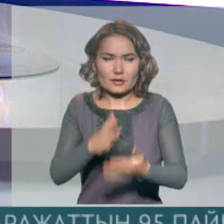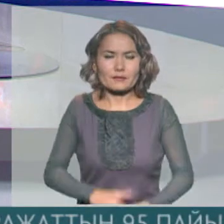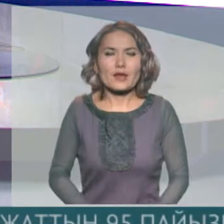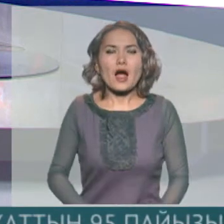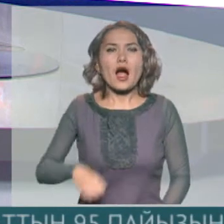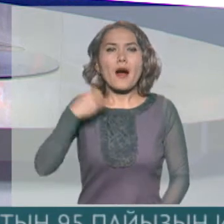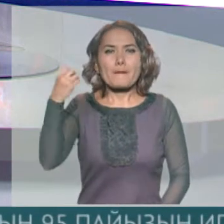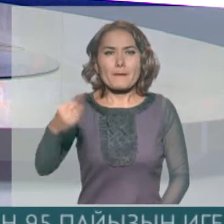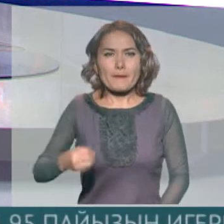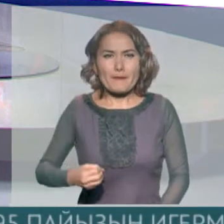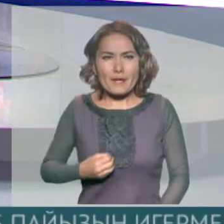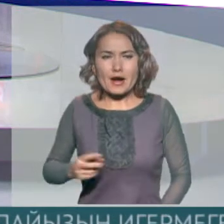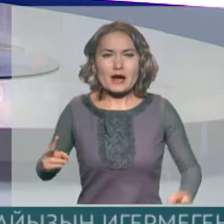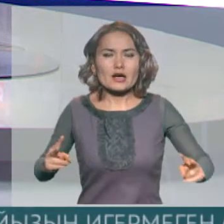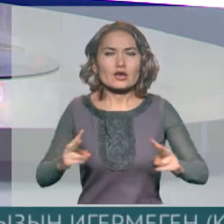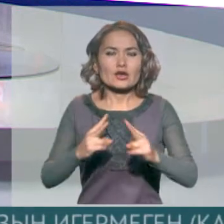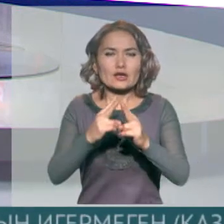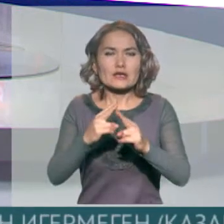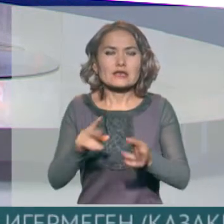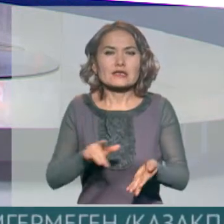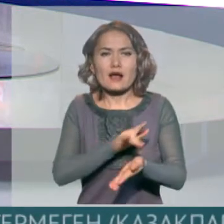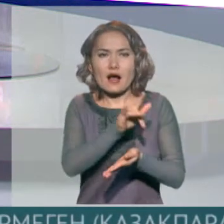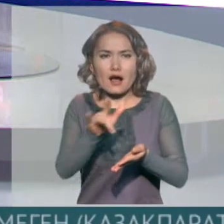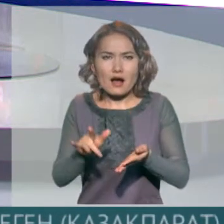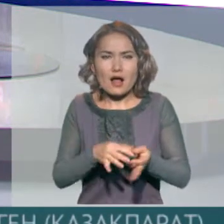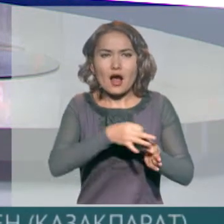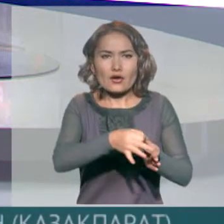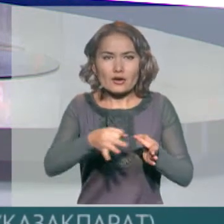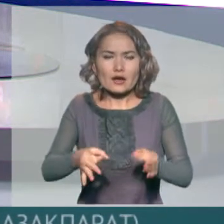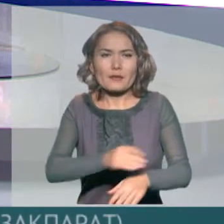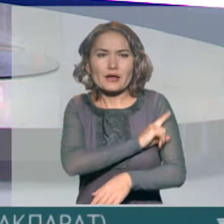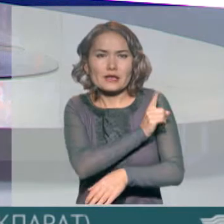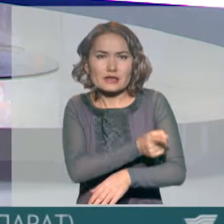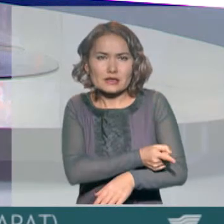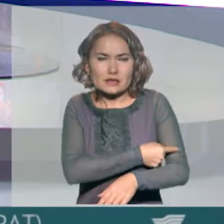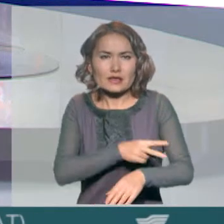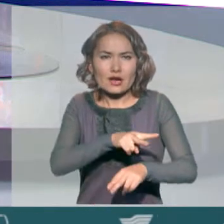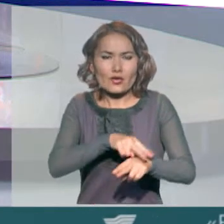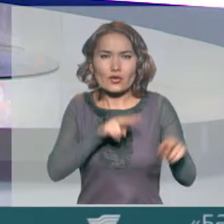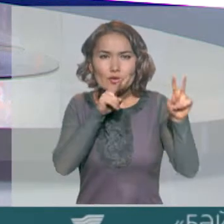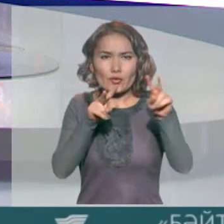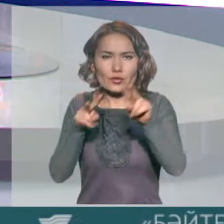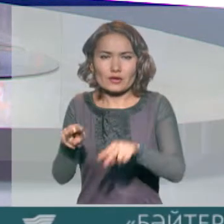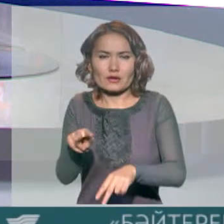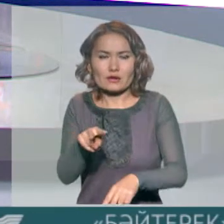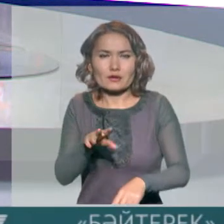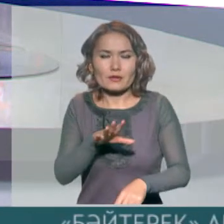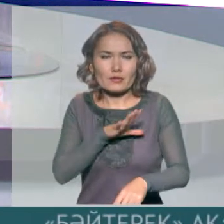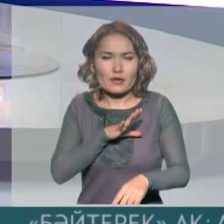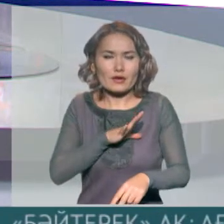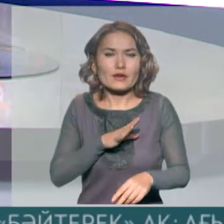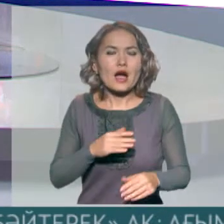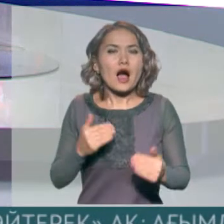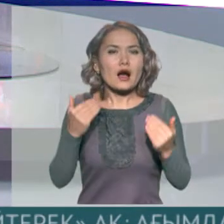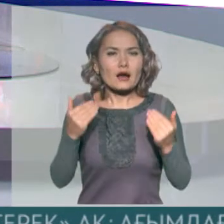Париждегі терактілерден соң кәрі құрлық елдерінің түгелі қауіпсіздік шараларын күшейтті. Еуроодақ билігі лаңкестердің лаңы қайталануы мүмкін